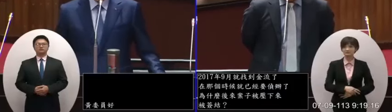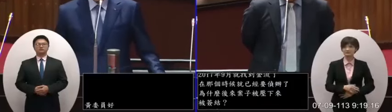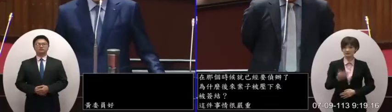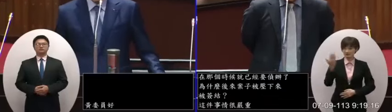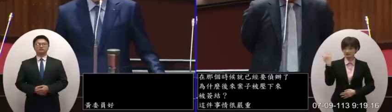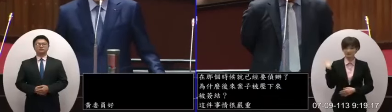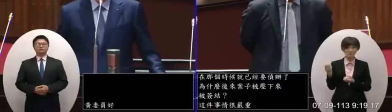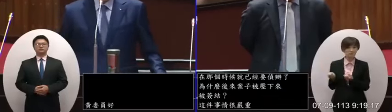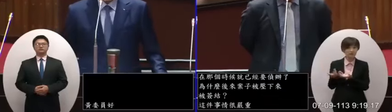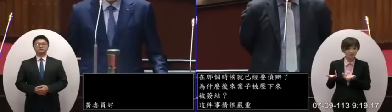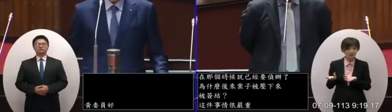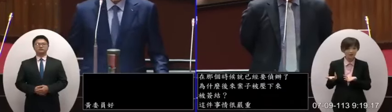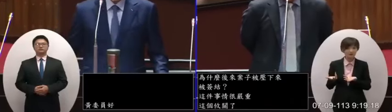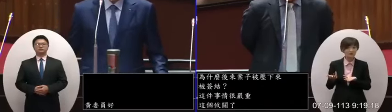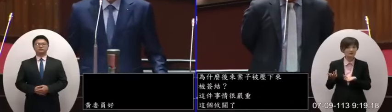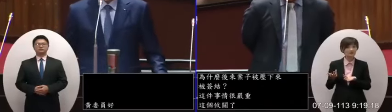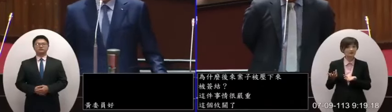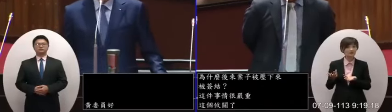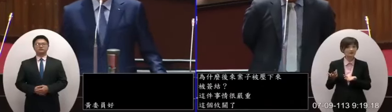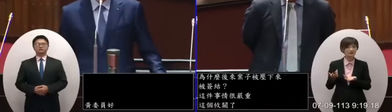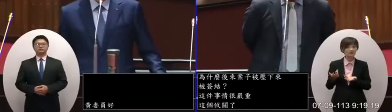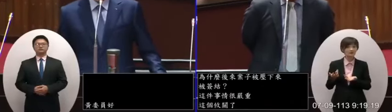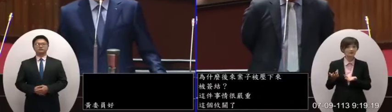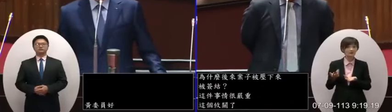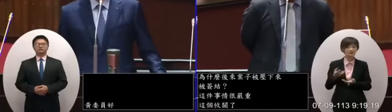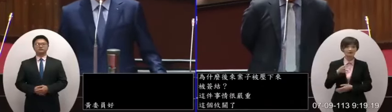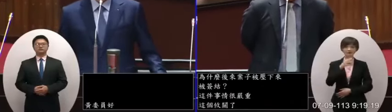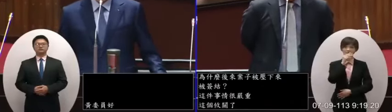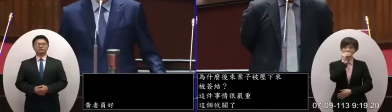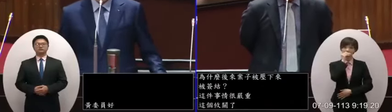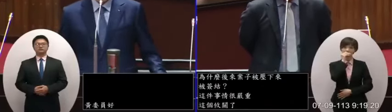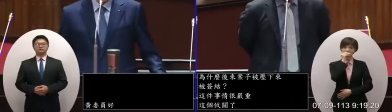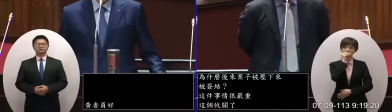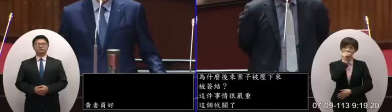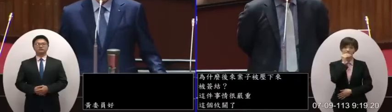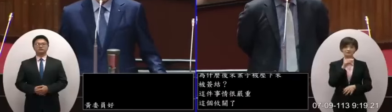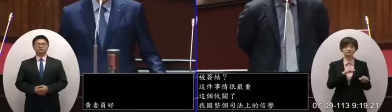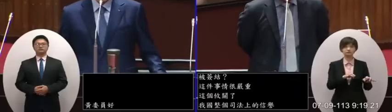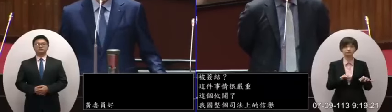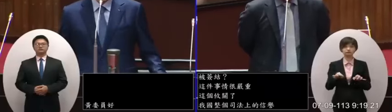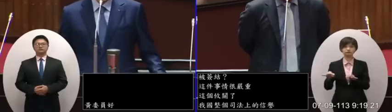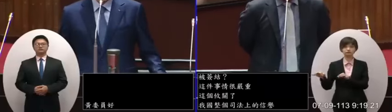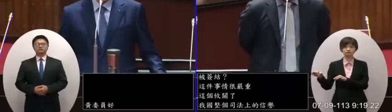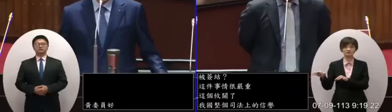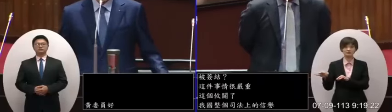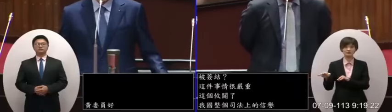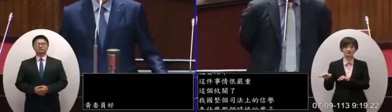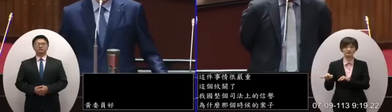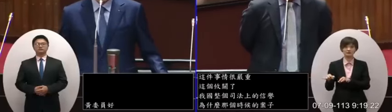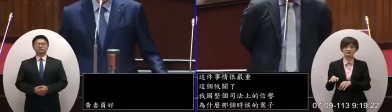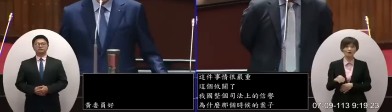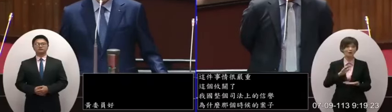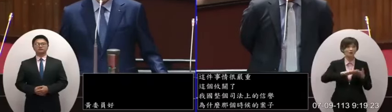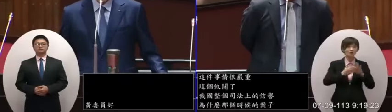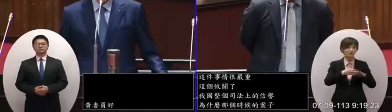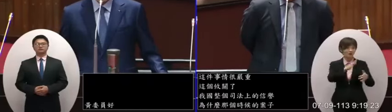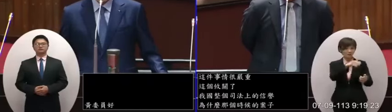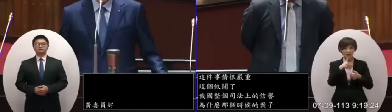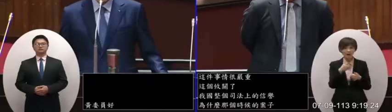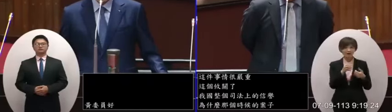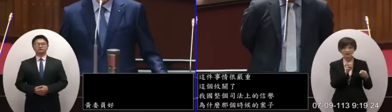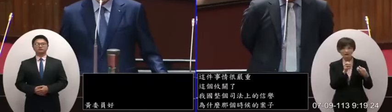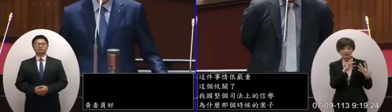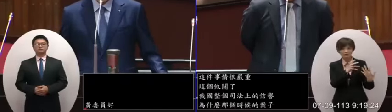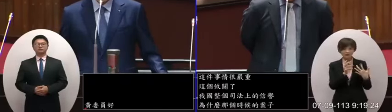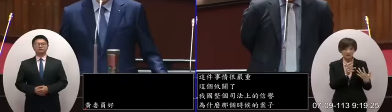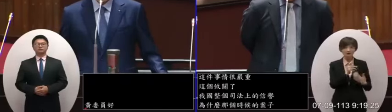子竟然无疾而终，办不下去，没有办法约谈，没有办